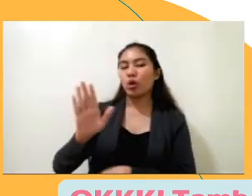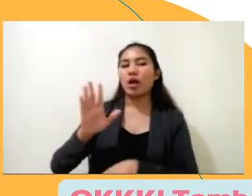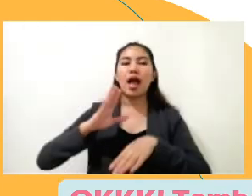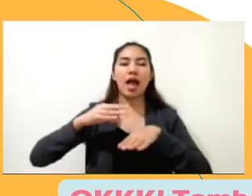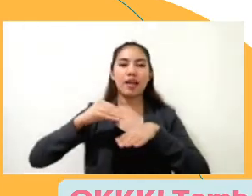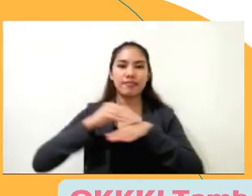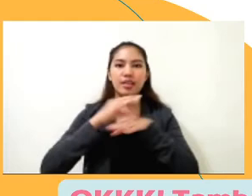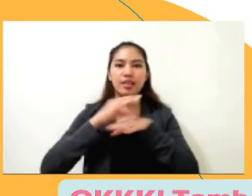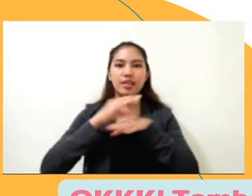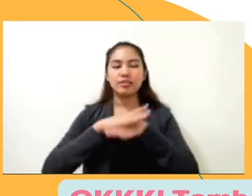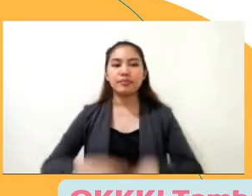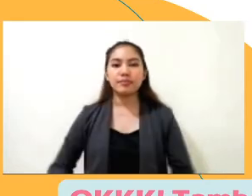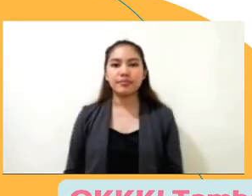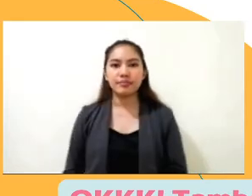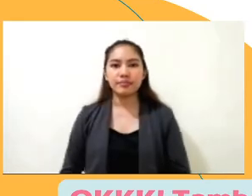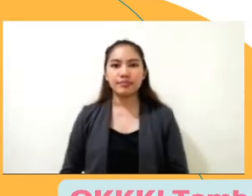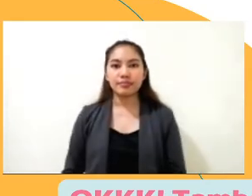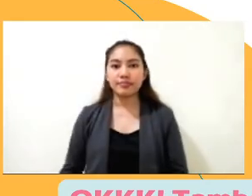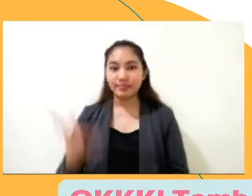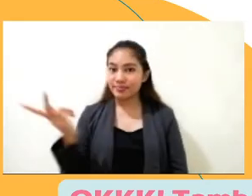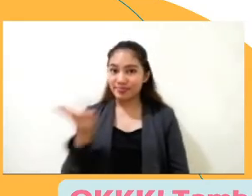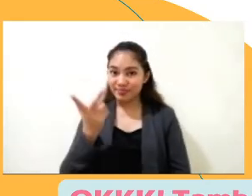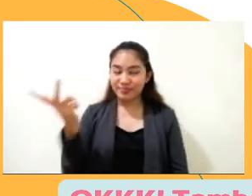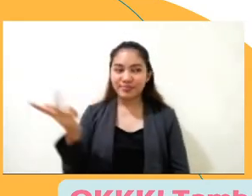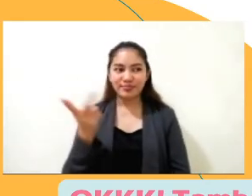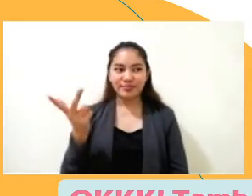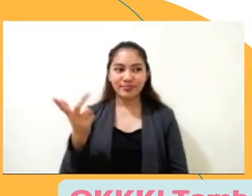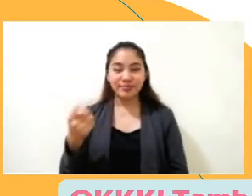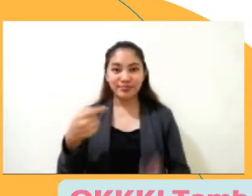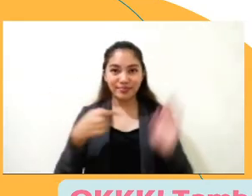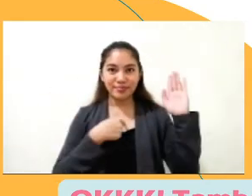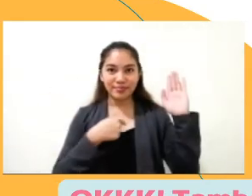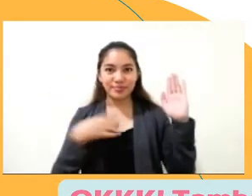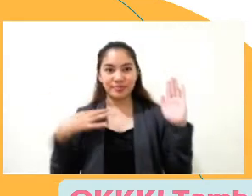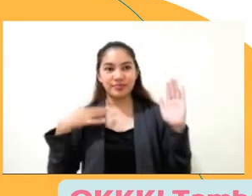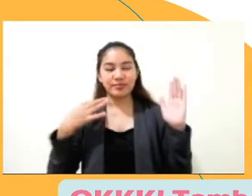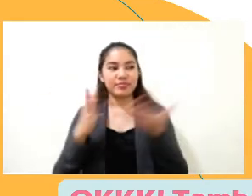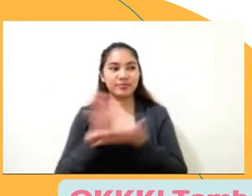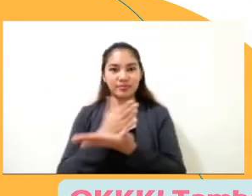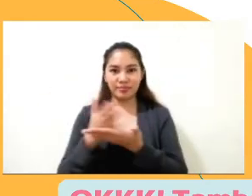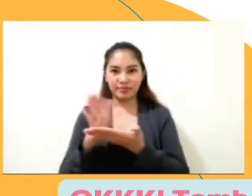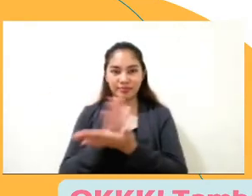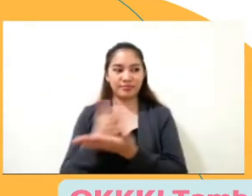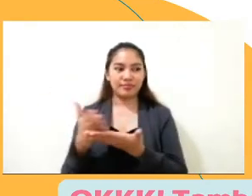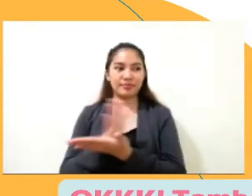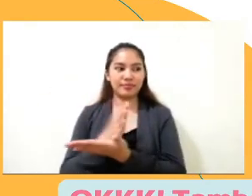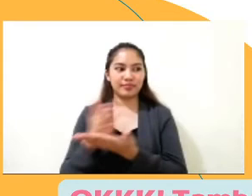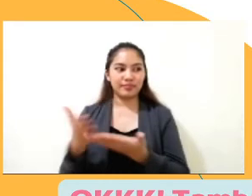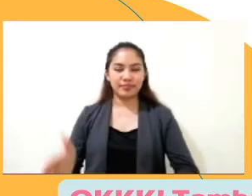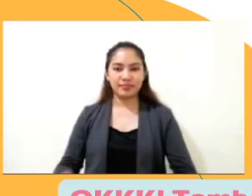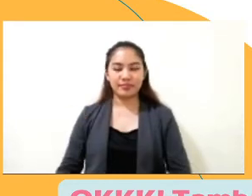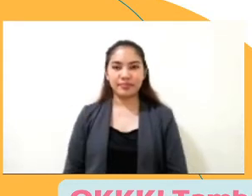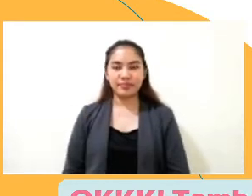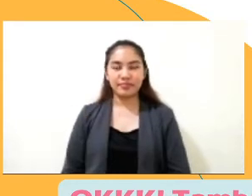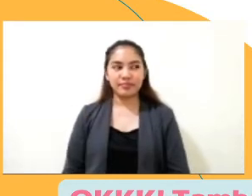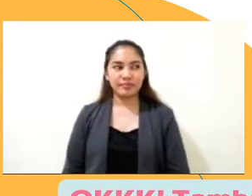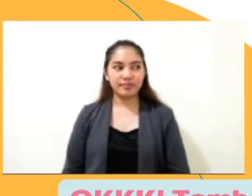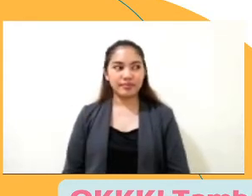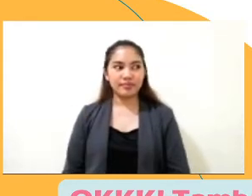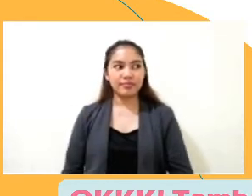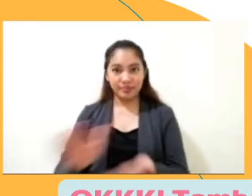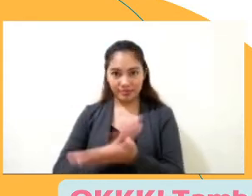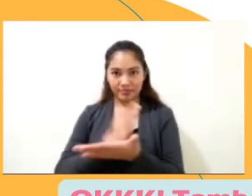Mayroon po bang maaaring sumagot? Sige. Ako, share ako. Ako, Kuya Sig, share ako. Sige po. Share ko lang sa ating mga